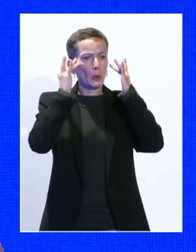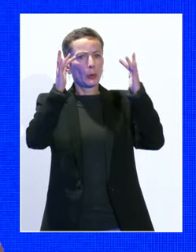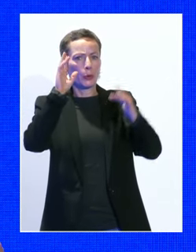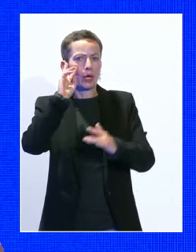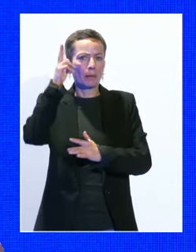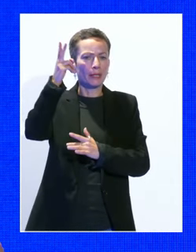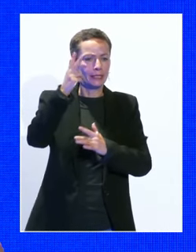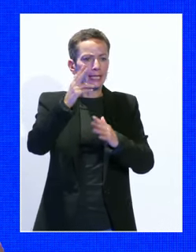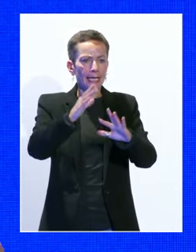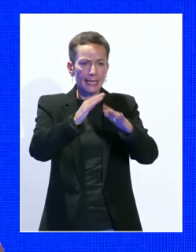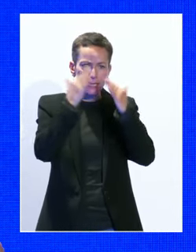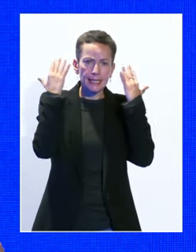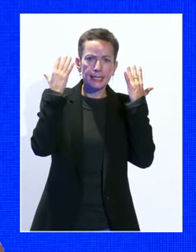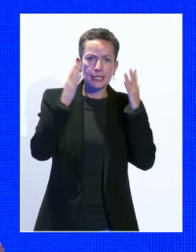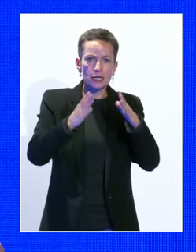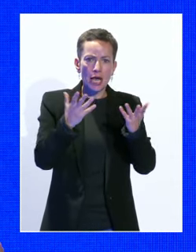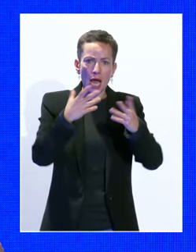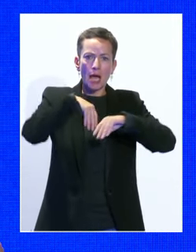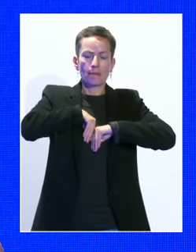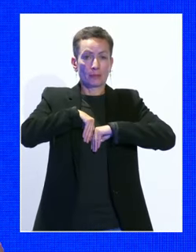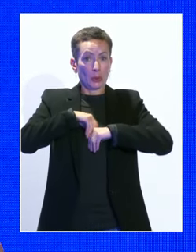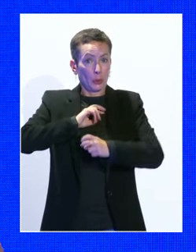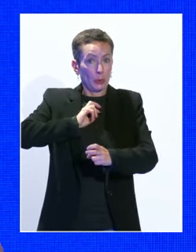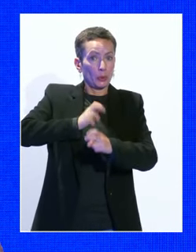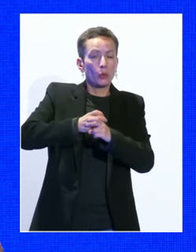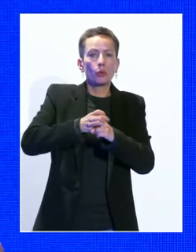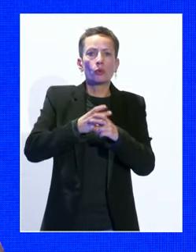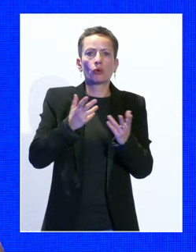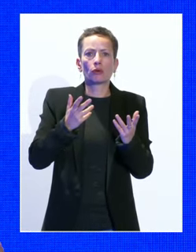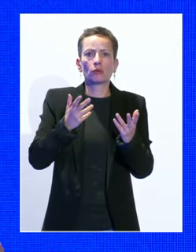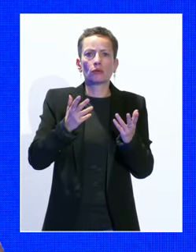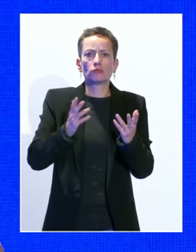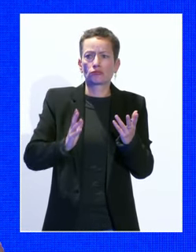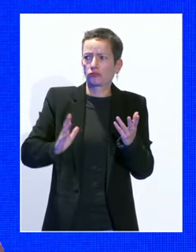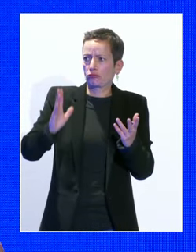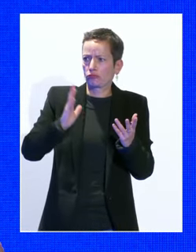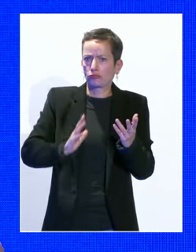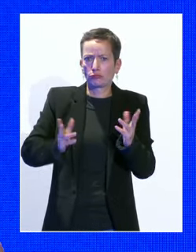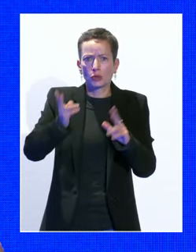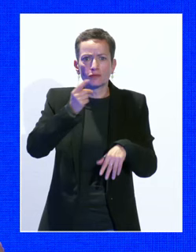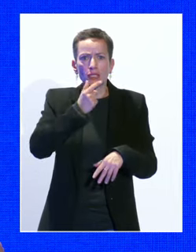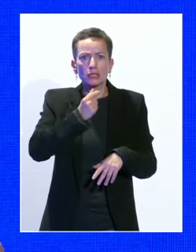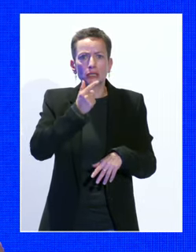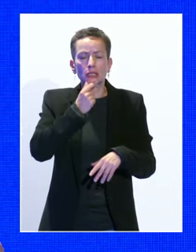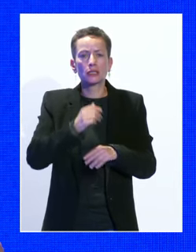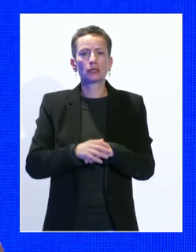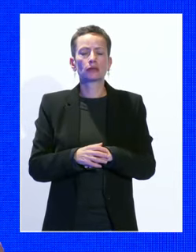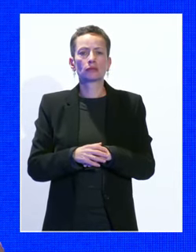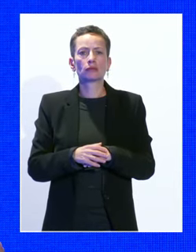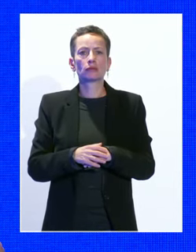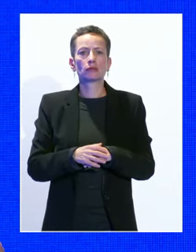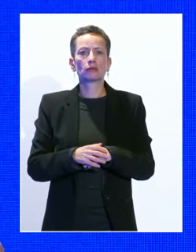devenues beaucoup plus malaisées qu'elles n'auraient dû l'être. Nous avons,